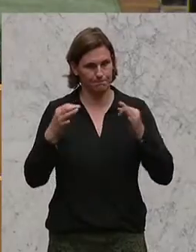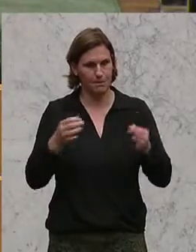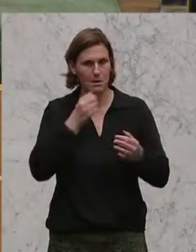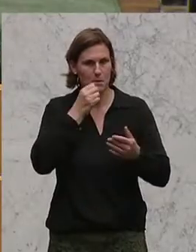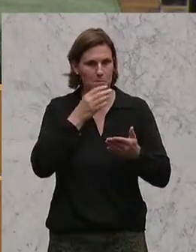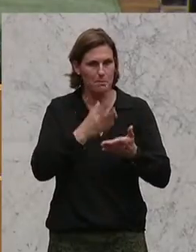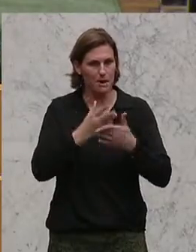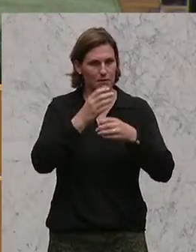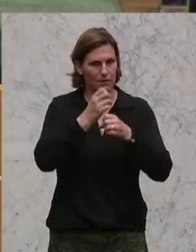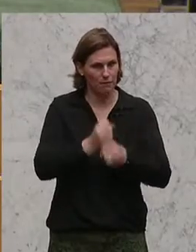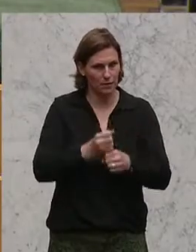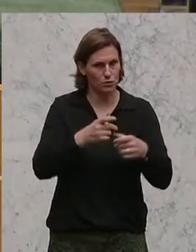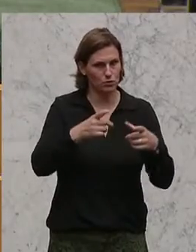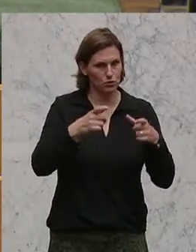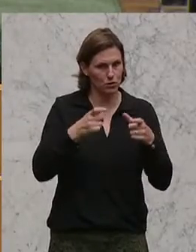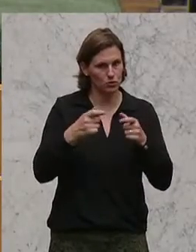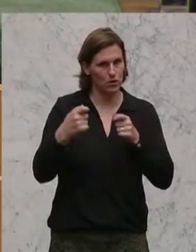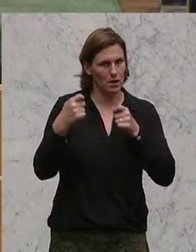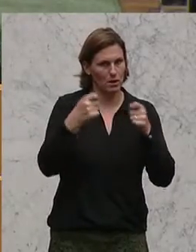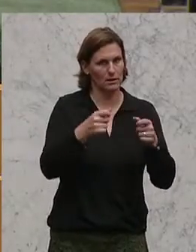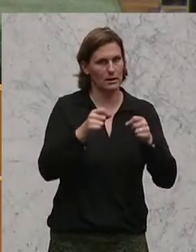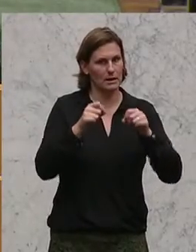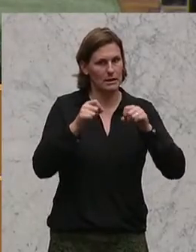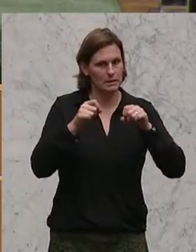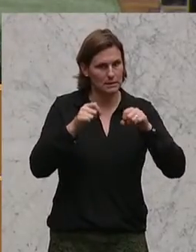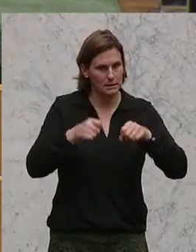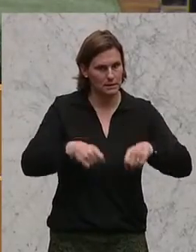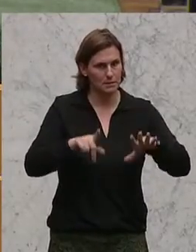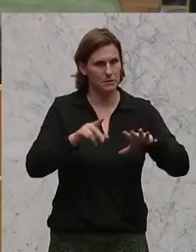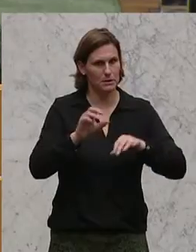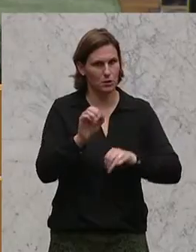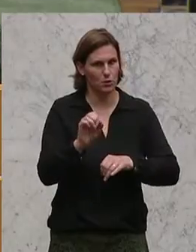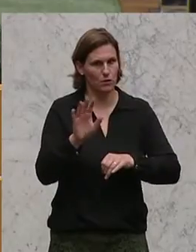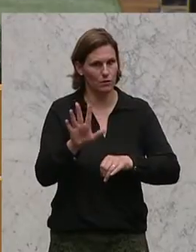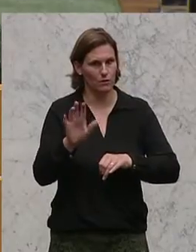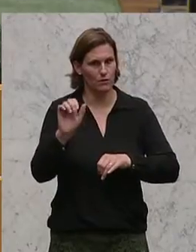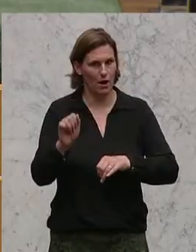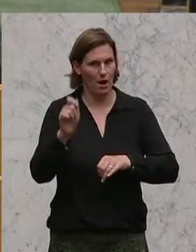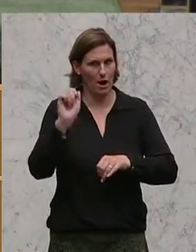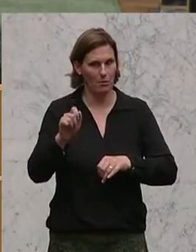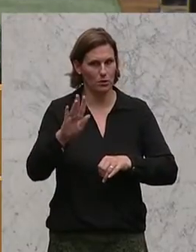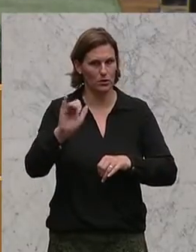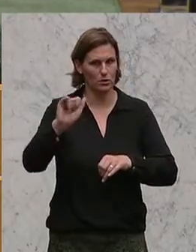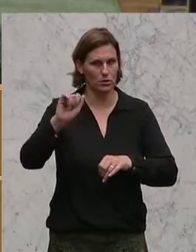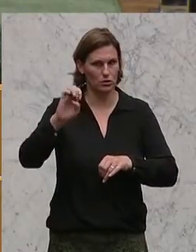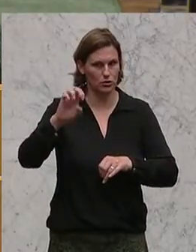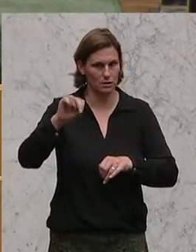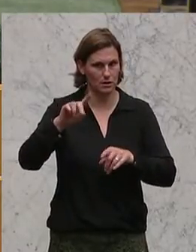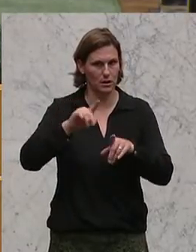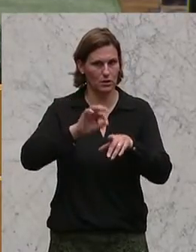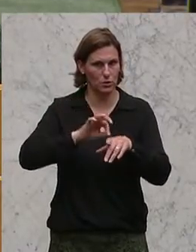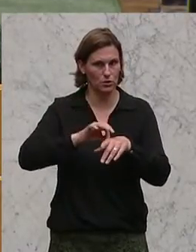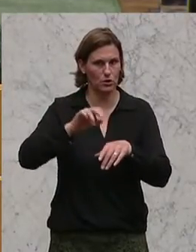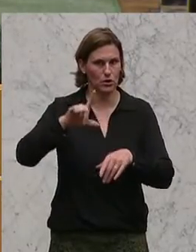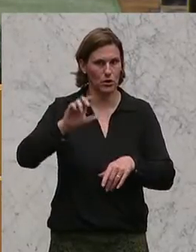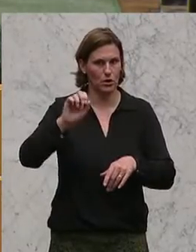des Verfassungsausschusses über den Antrag 1705a der Abgeordneten Magister Schieder, Dr. Lobatka,